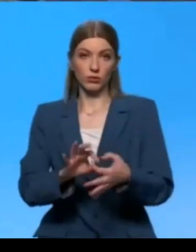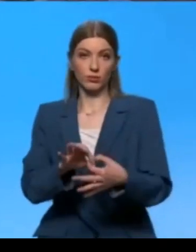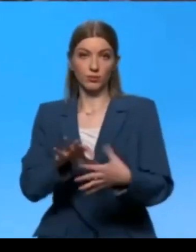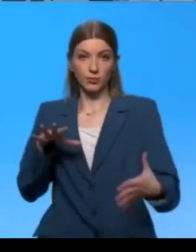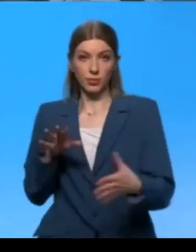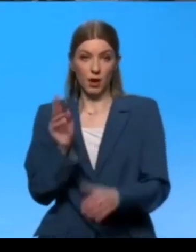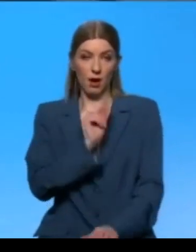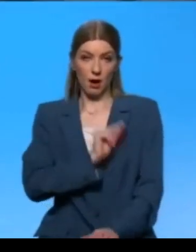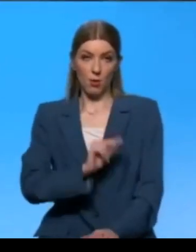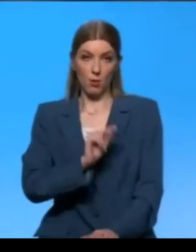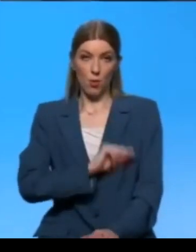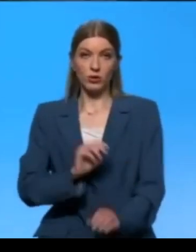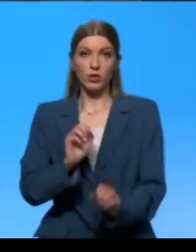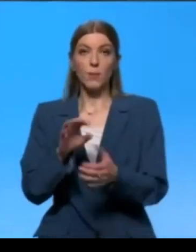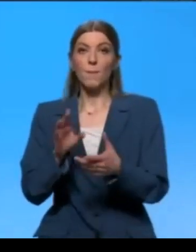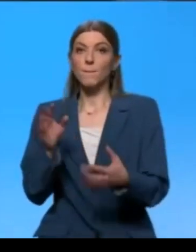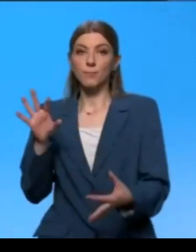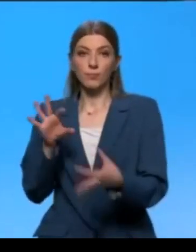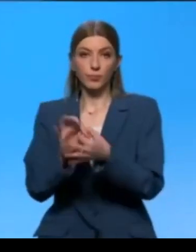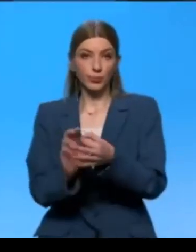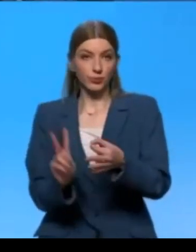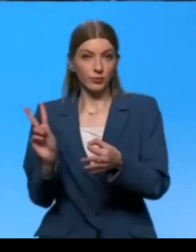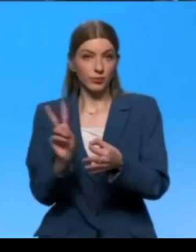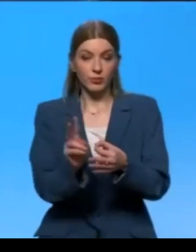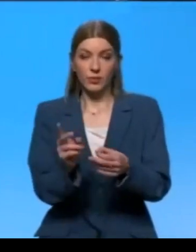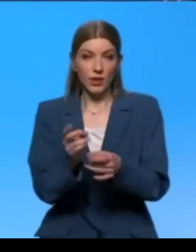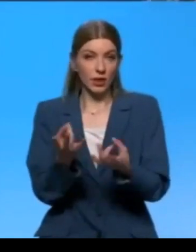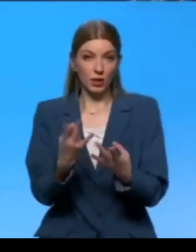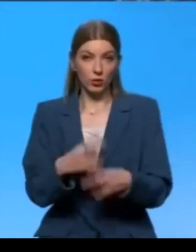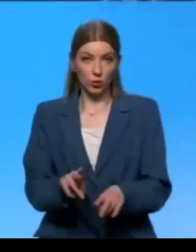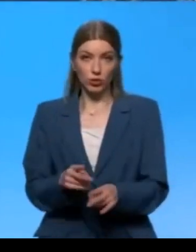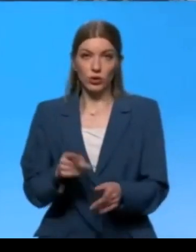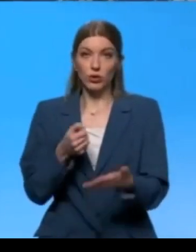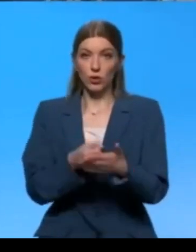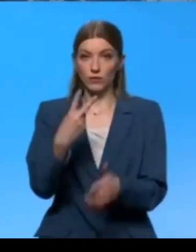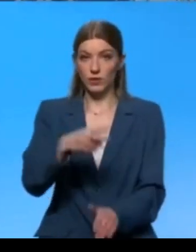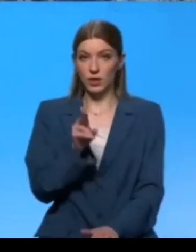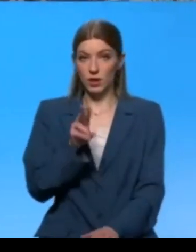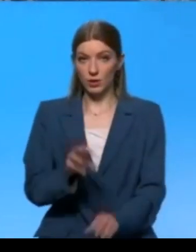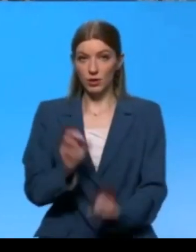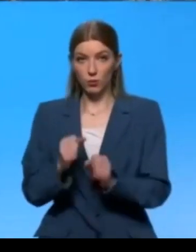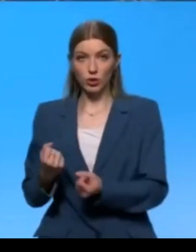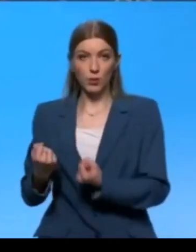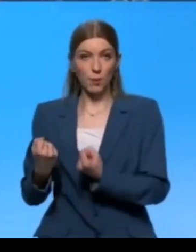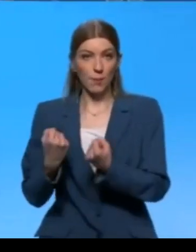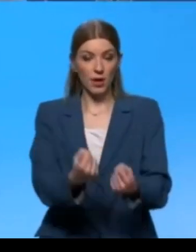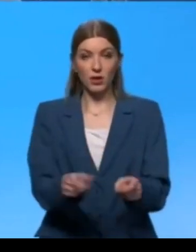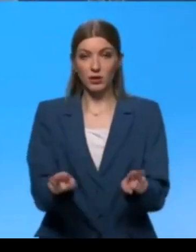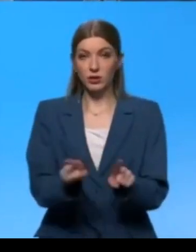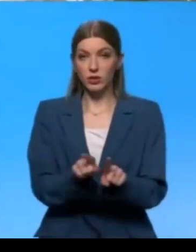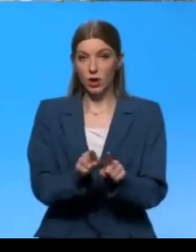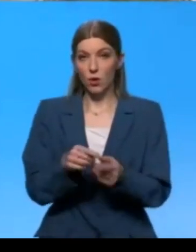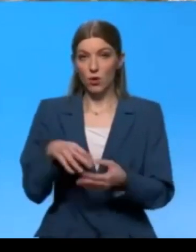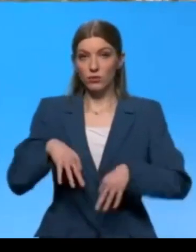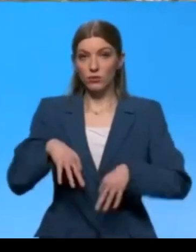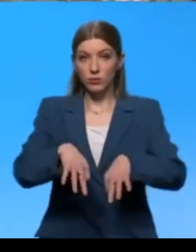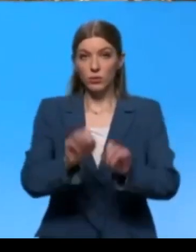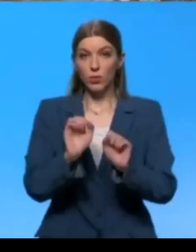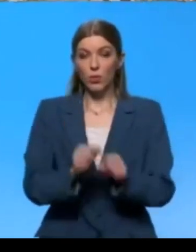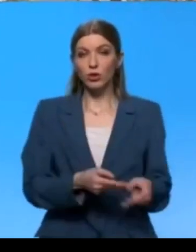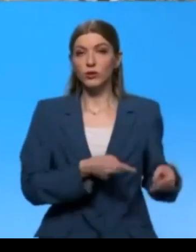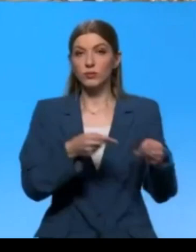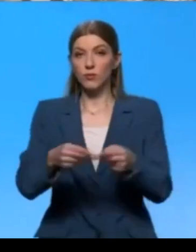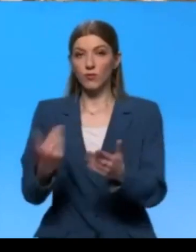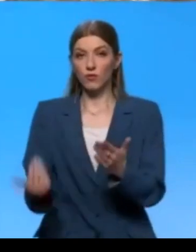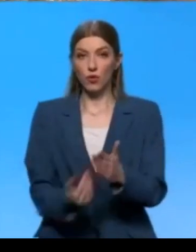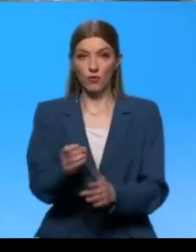проехать подключения контактной сети до 20м такой транспорт может обслуживать новые микрорайоны Чебоксар и